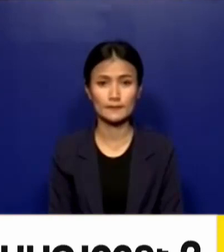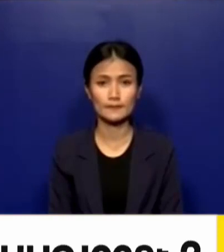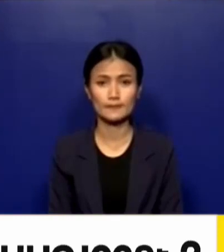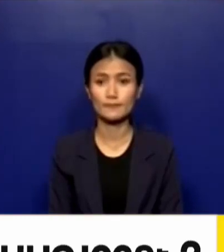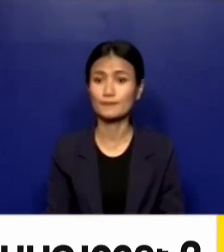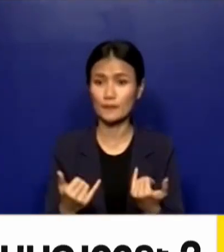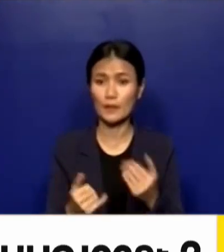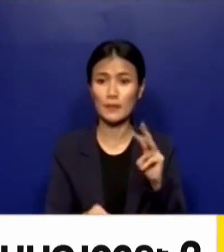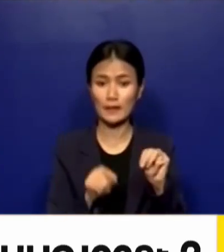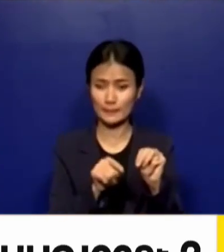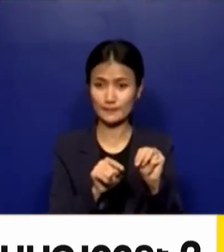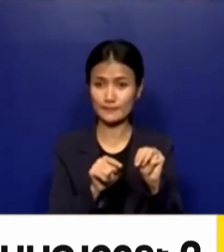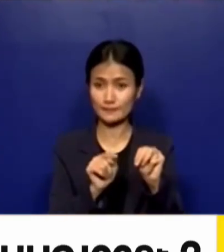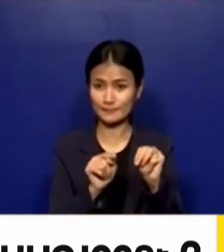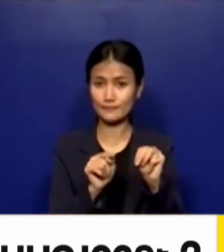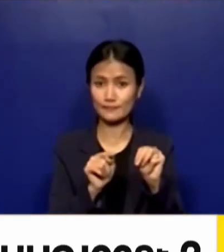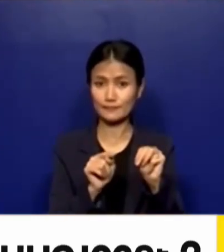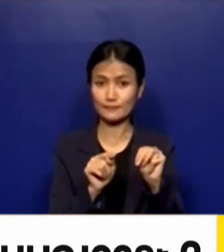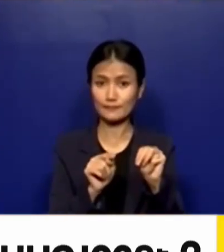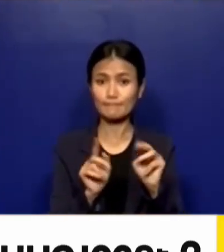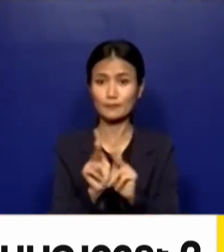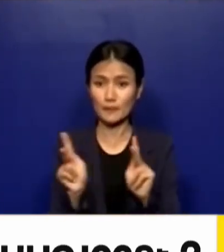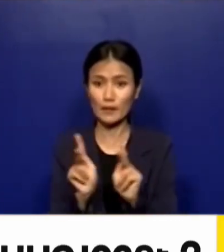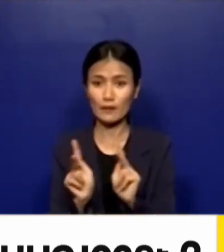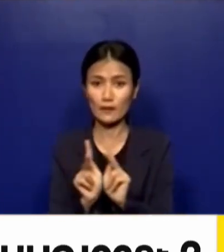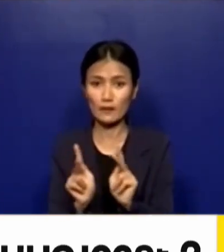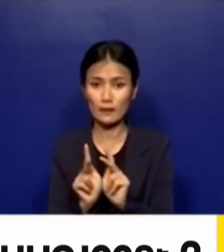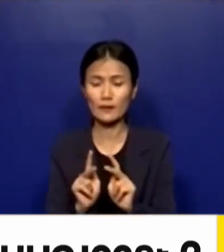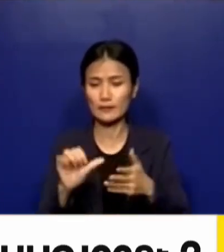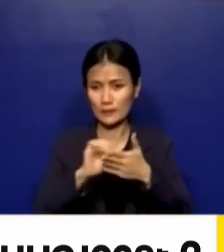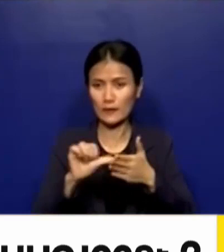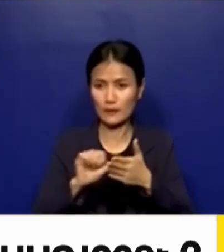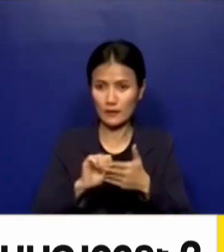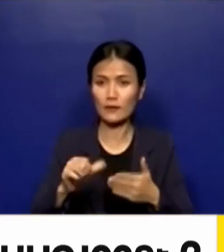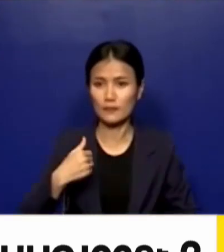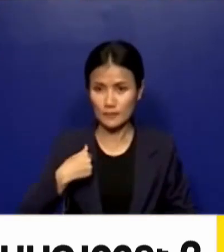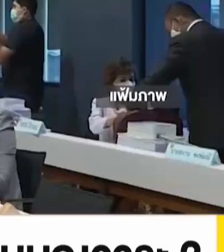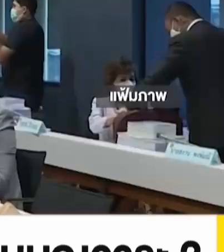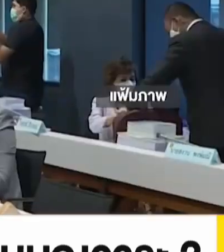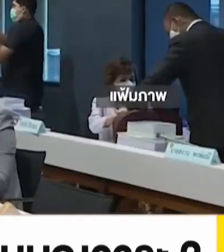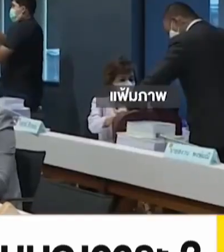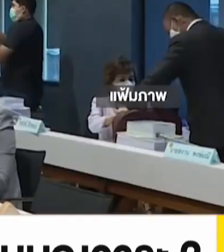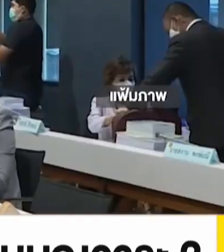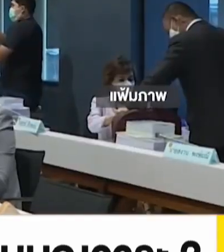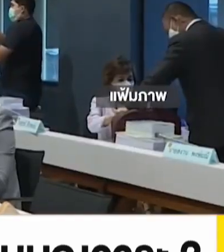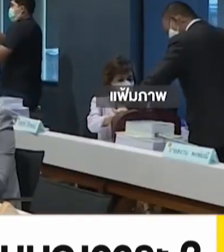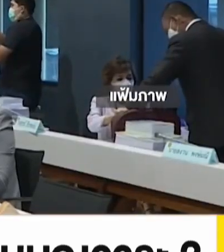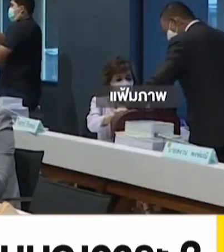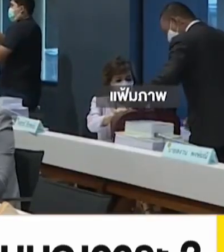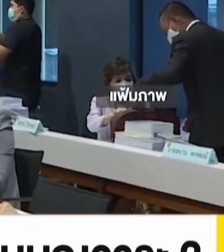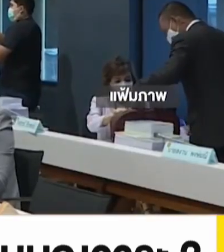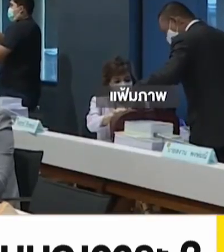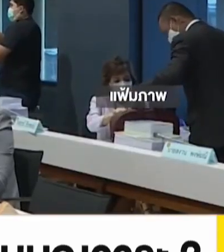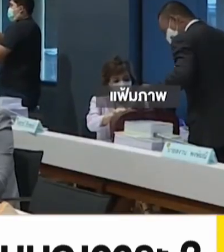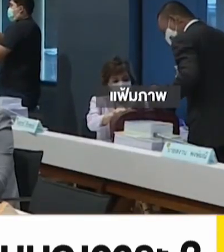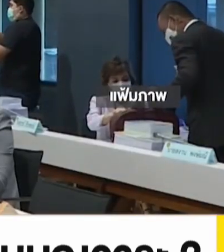ที่ได้เคยรับปากประชาชนไว้มาทำหน้าที่ของตัวเองผลักดันให้ร่างแก้ไขฉบับนี้เข้าสู่กระบวนการอย่างถูกต้องตามที่คุณรับปักประชา